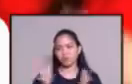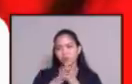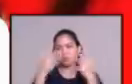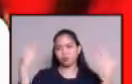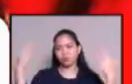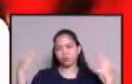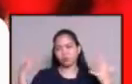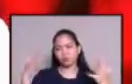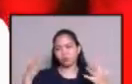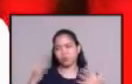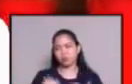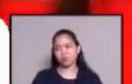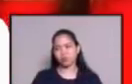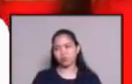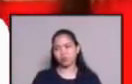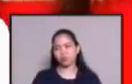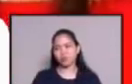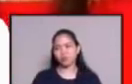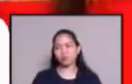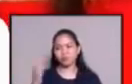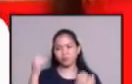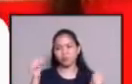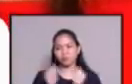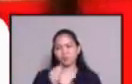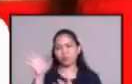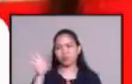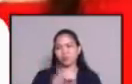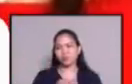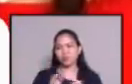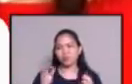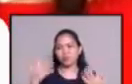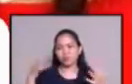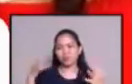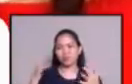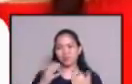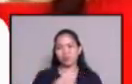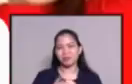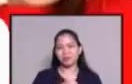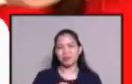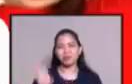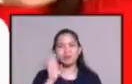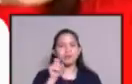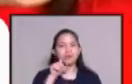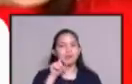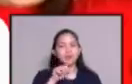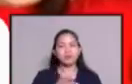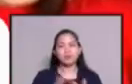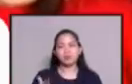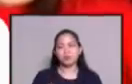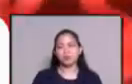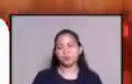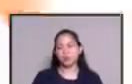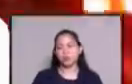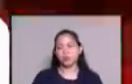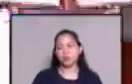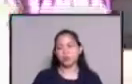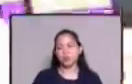tayo. Sige na po, maawa po kayo sa akin. Nakabatukan po ako ng kapatid ko. Baka sabi wala akong ginawa dito ng kalatlan.